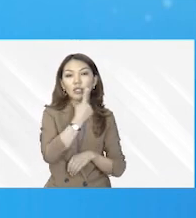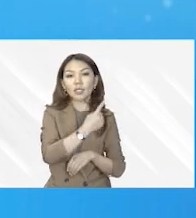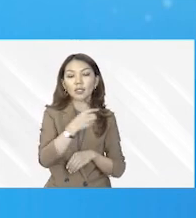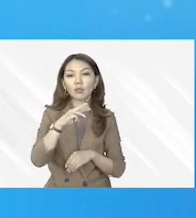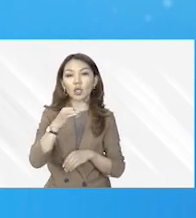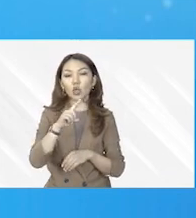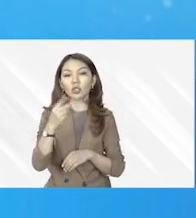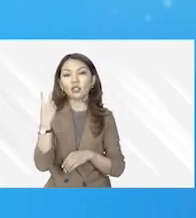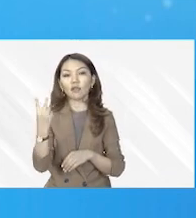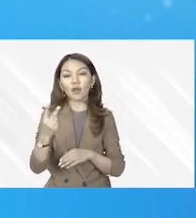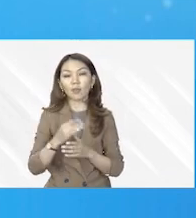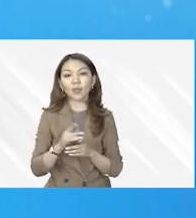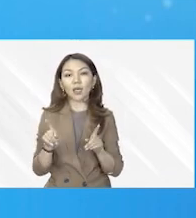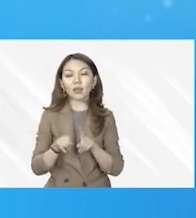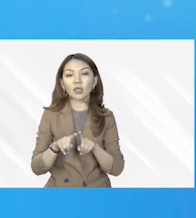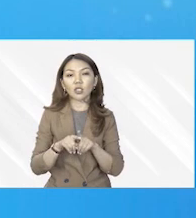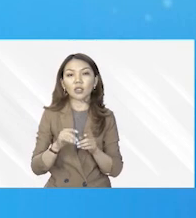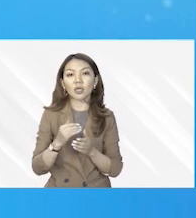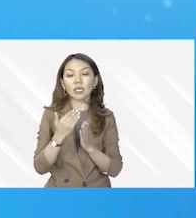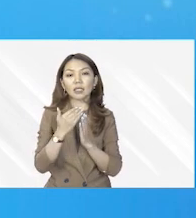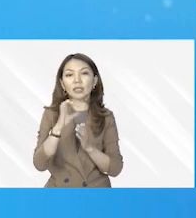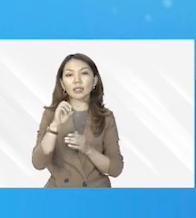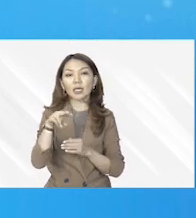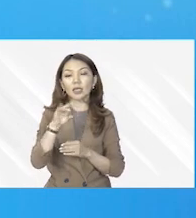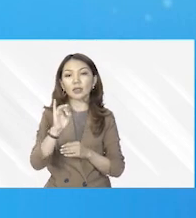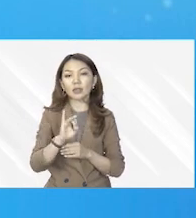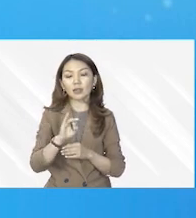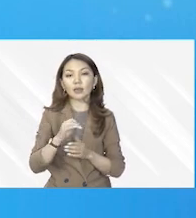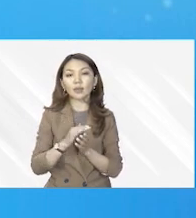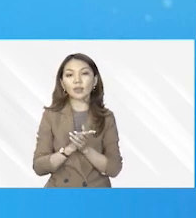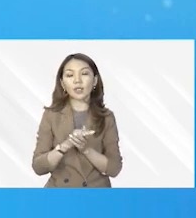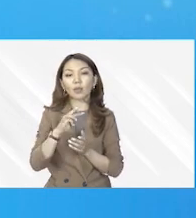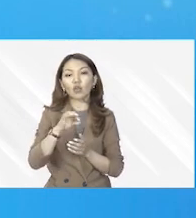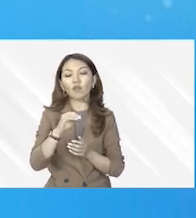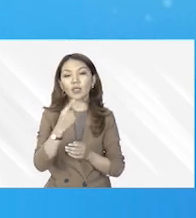мейоз-2, а также на стадии профаза-1,